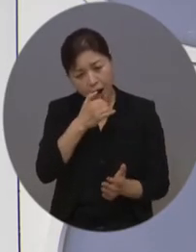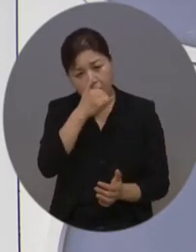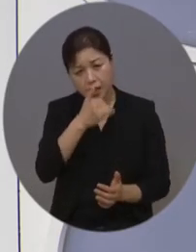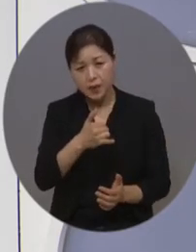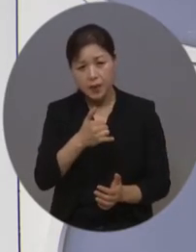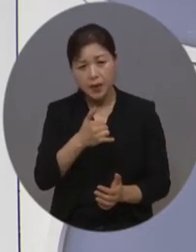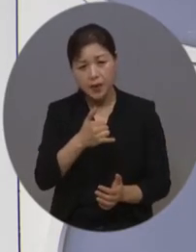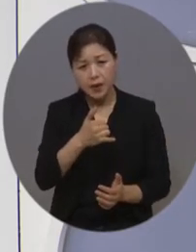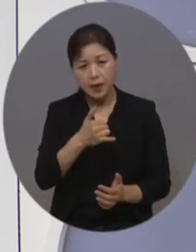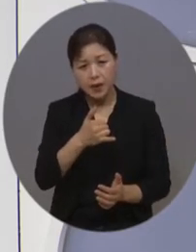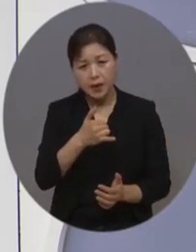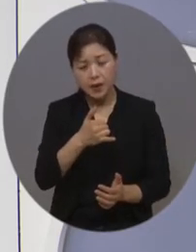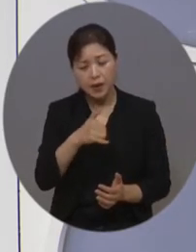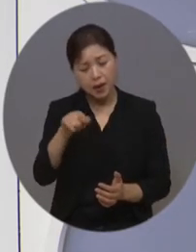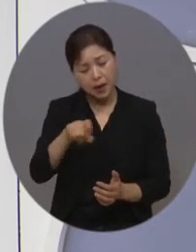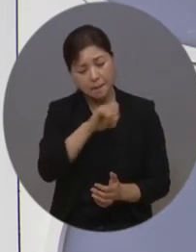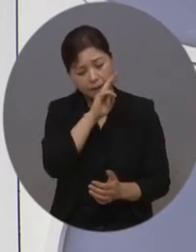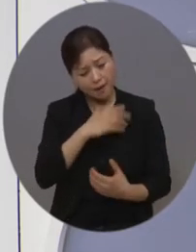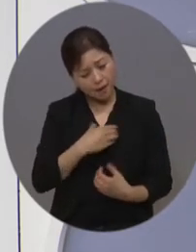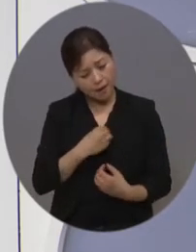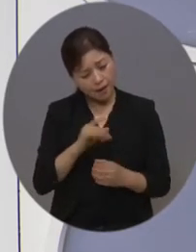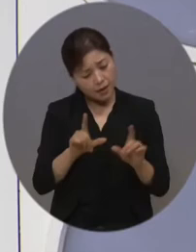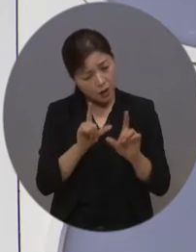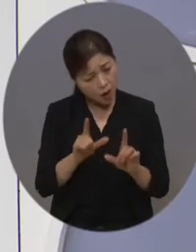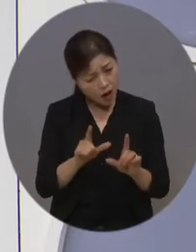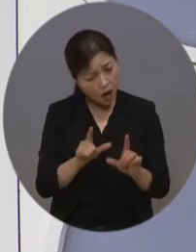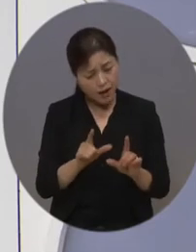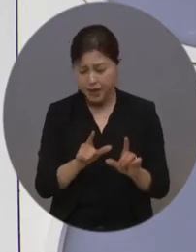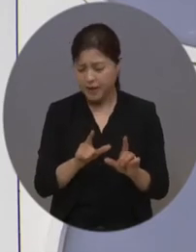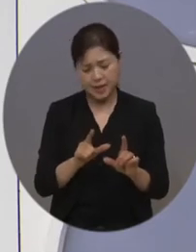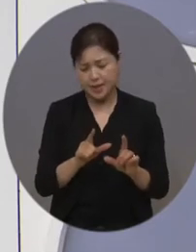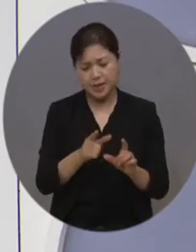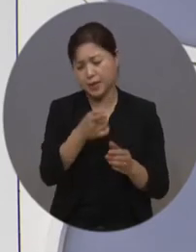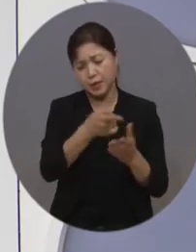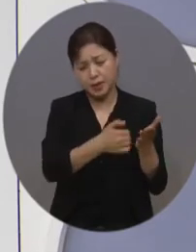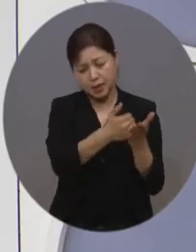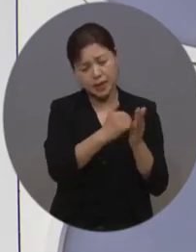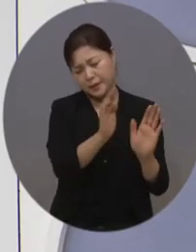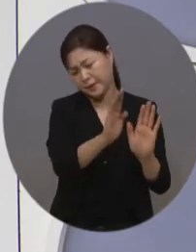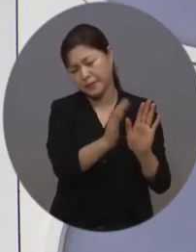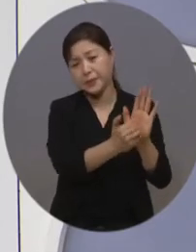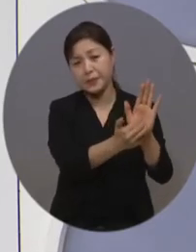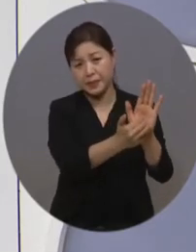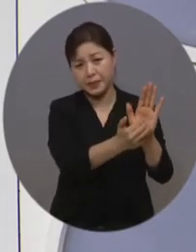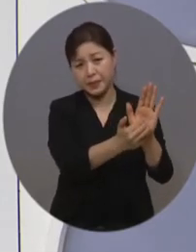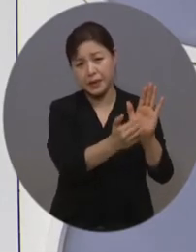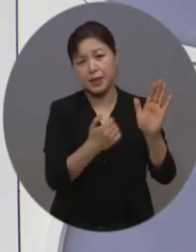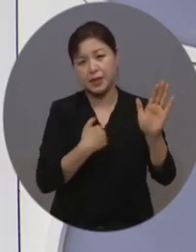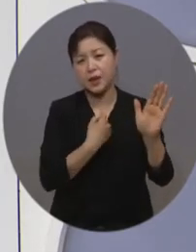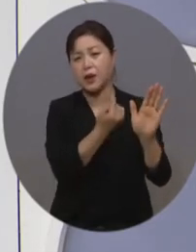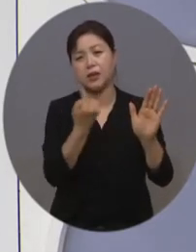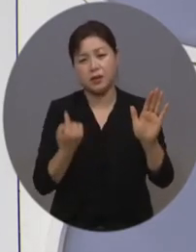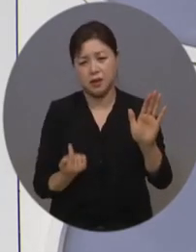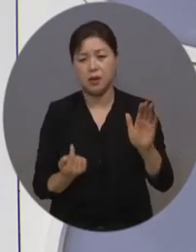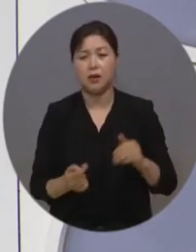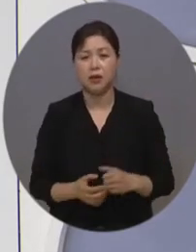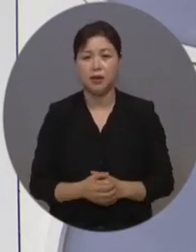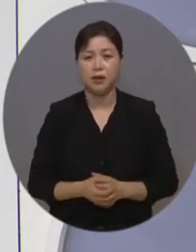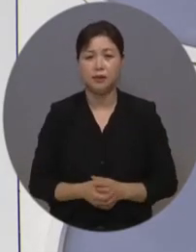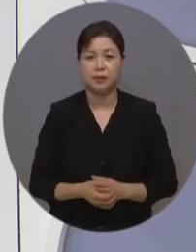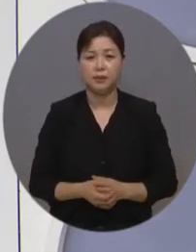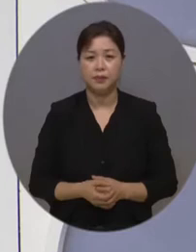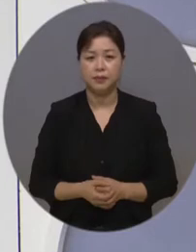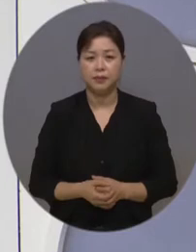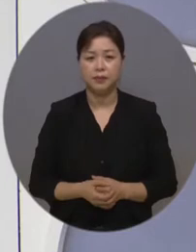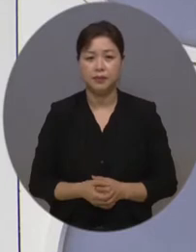안 된다. 네가 수술 받으면 안 된다. 아, 그렇게 하고 이제 집으로 그냥 와서 엉엉엉 기가지고요. 그래서